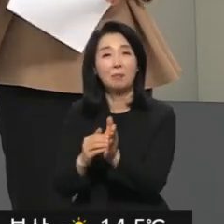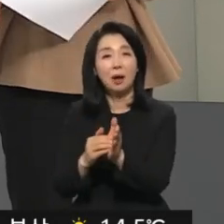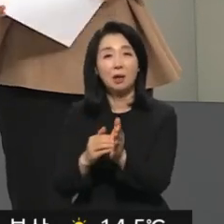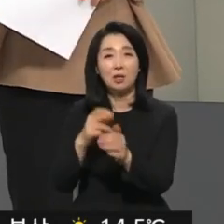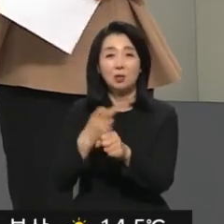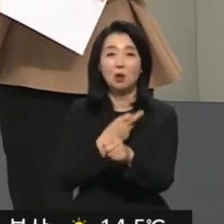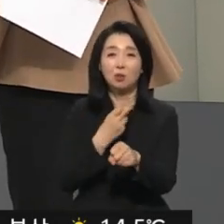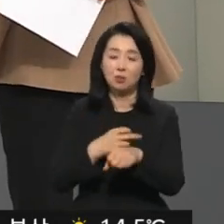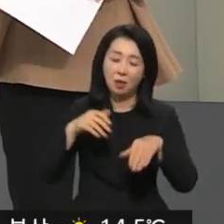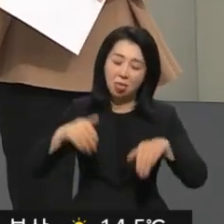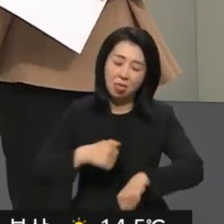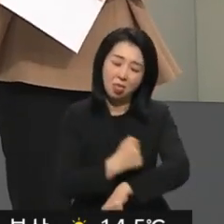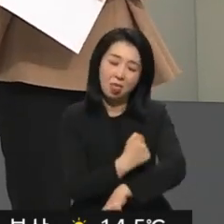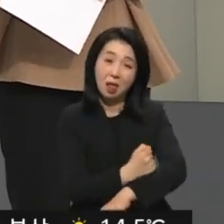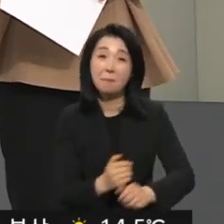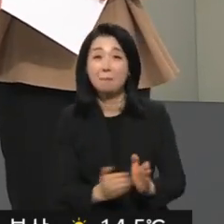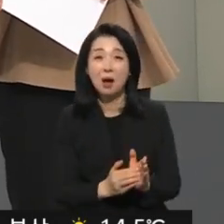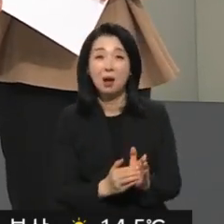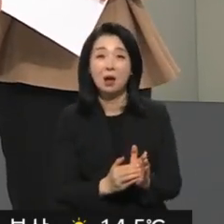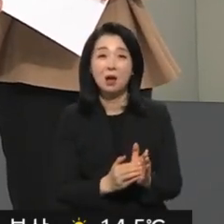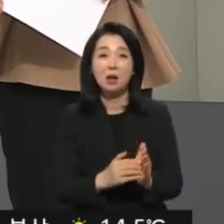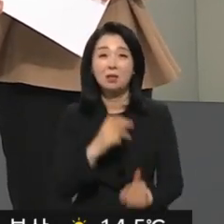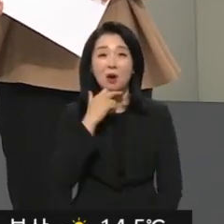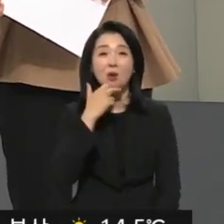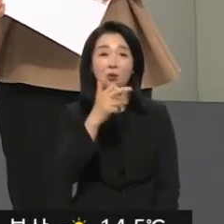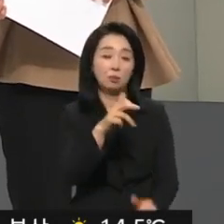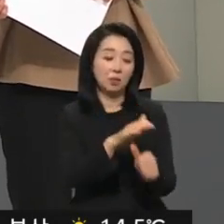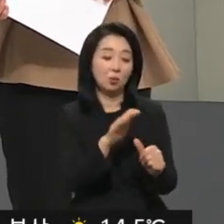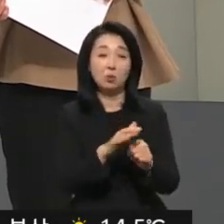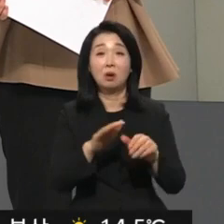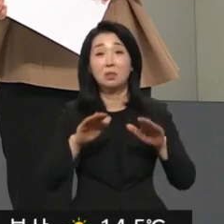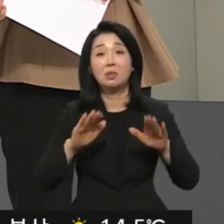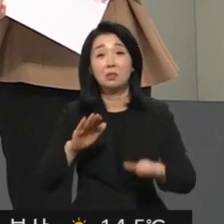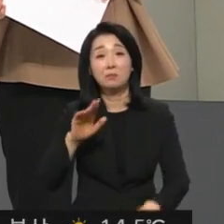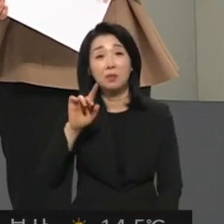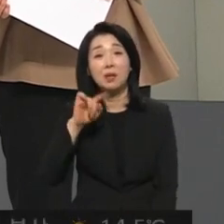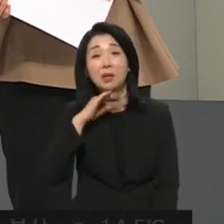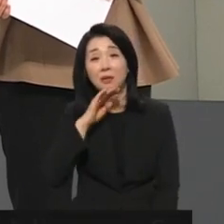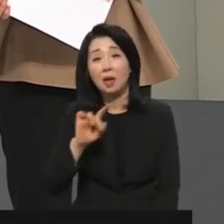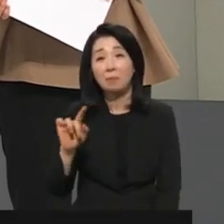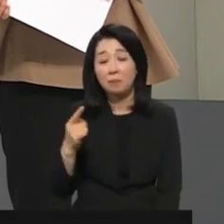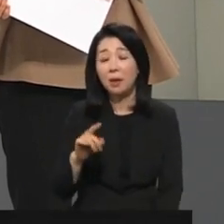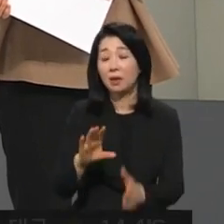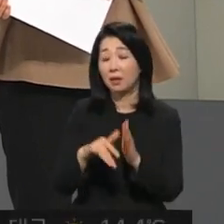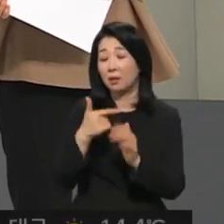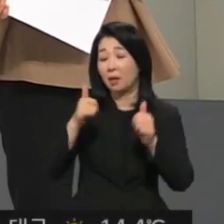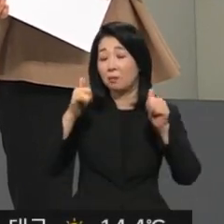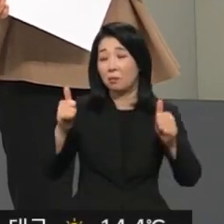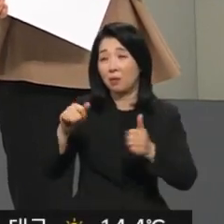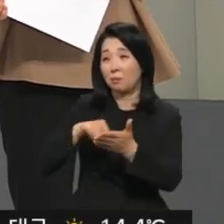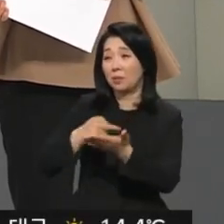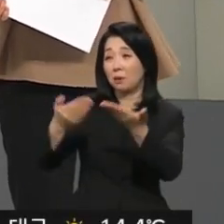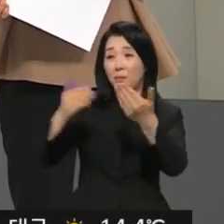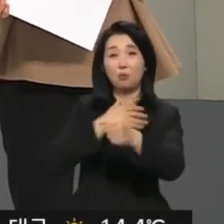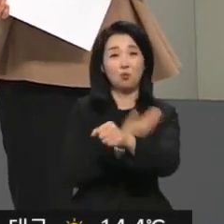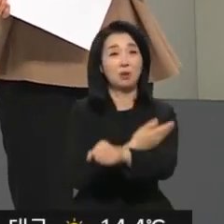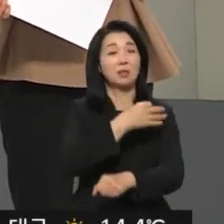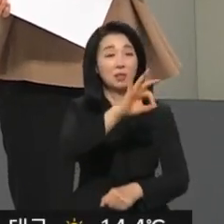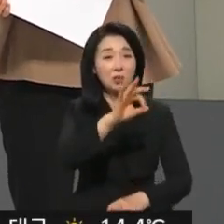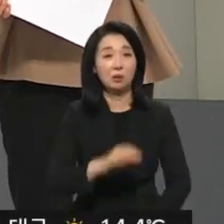소년이 있었습니다 백사를 바라보는 나이가 돼서야 대법원으로부터 배상받을 권리를 인정받았는데요